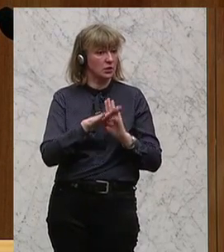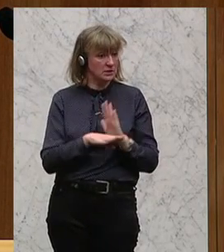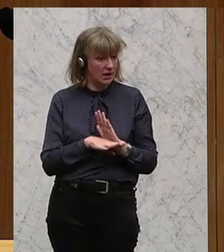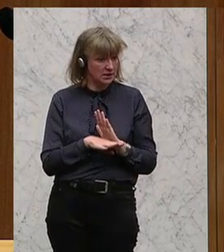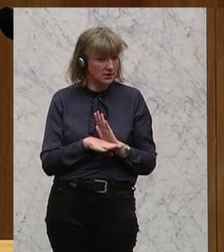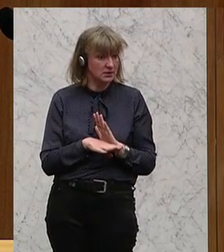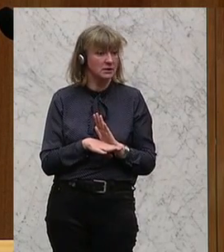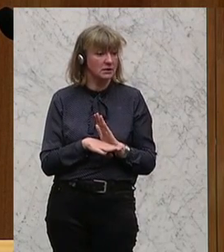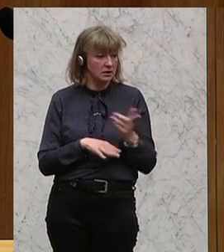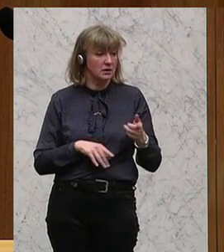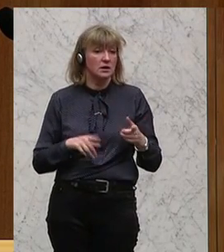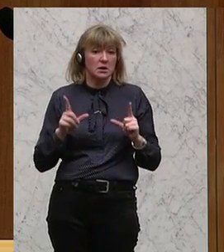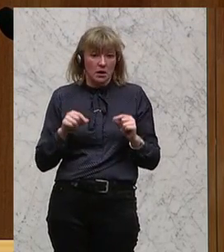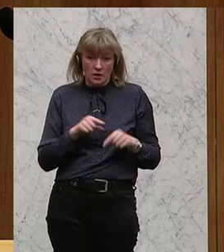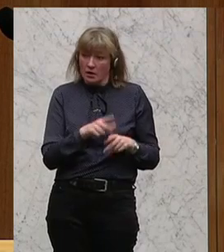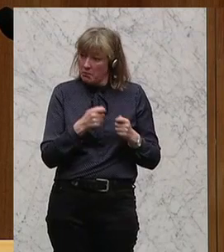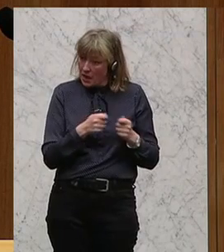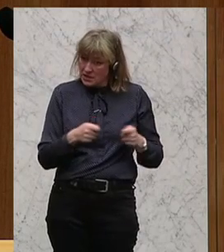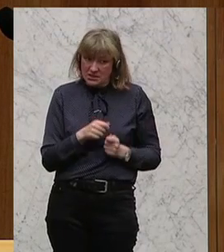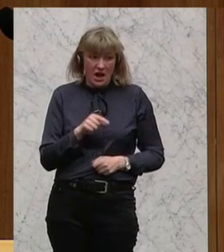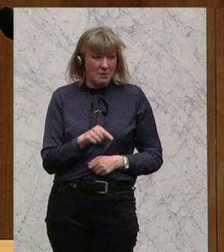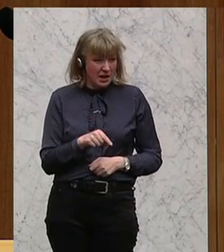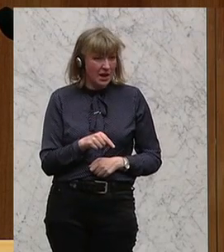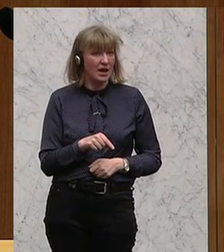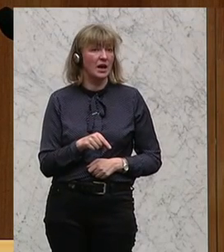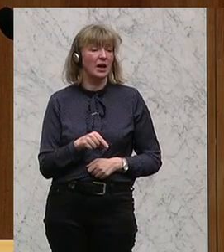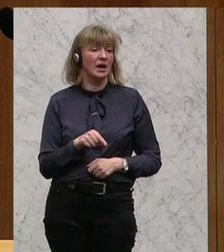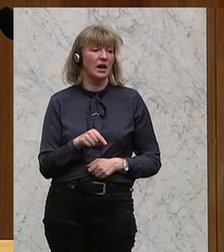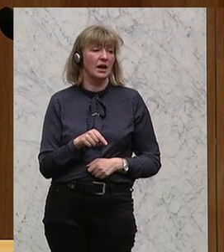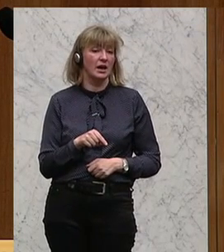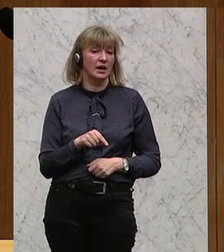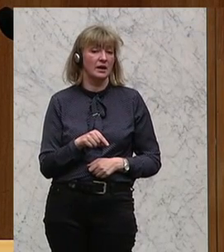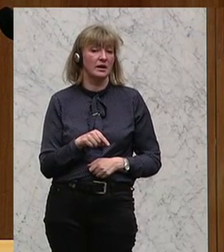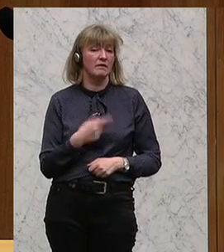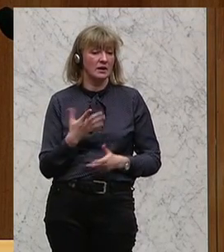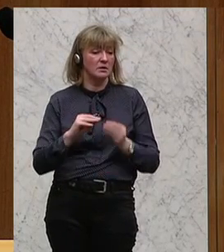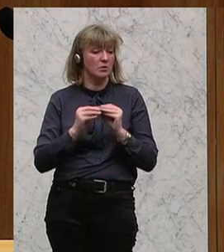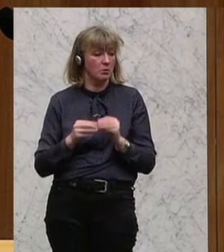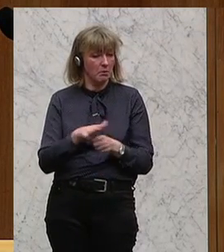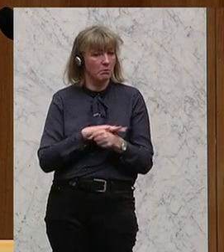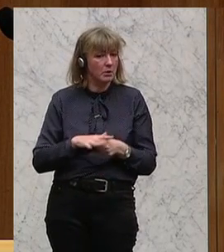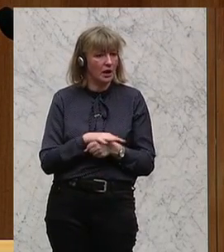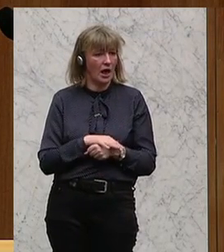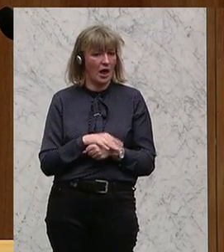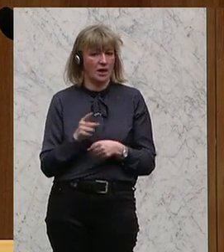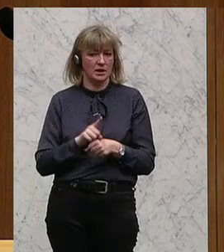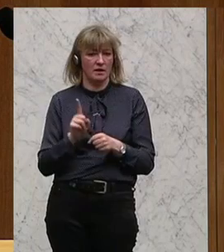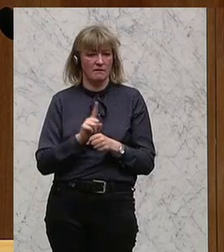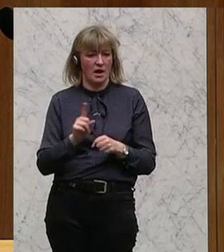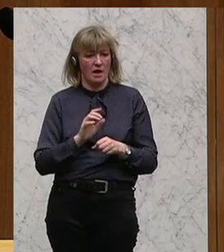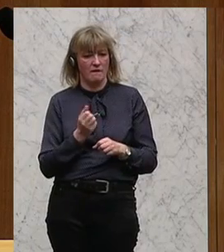Arbeitsmarktintegrationsgesetz daher, und das ist eine weitere Maßnahme, mit der Sie den Problembereich der Verdrängung und